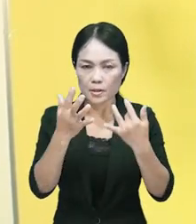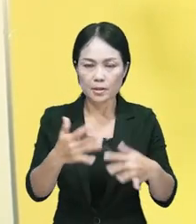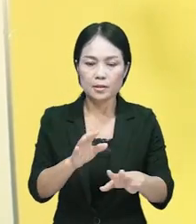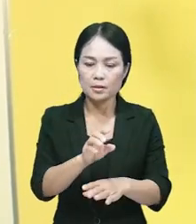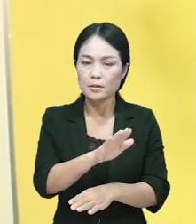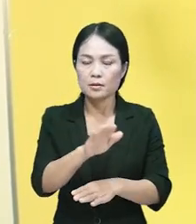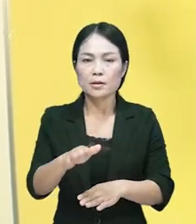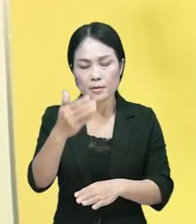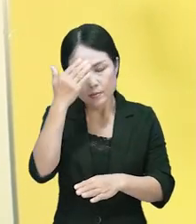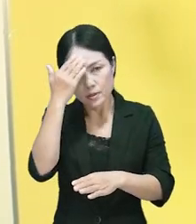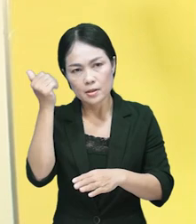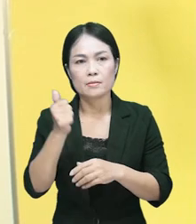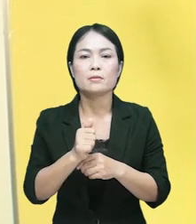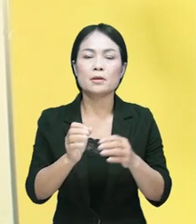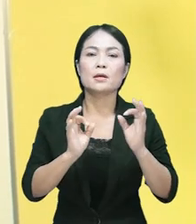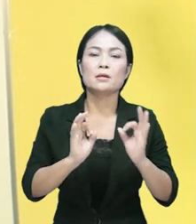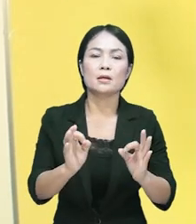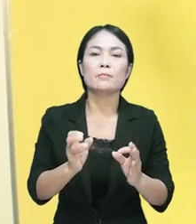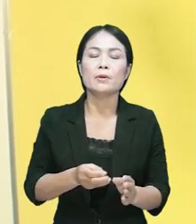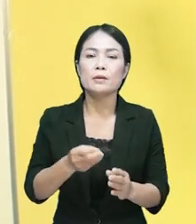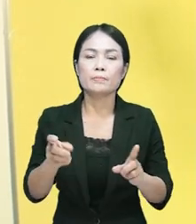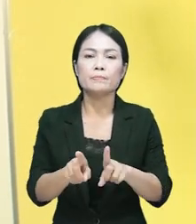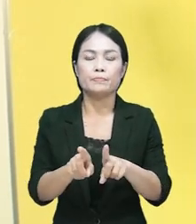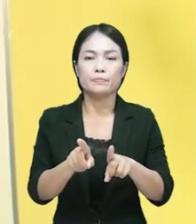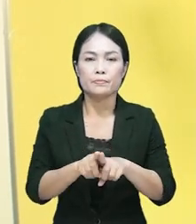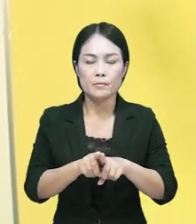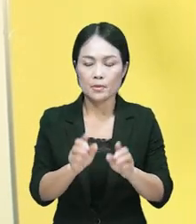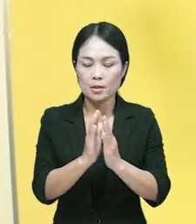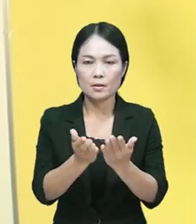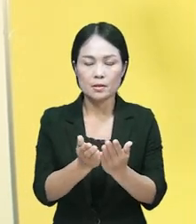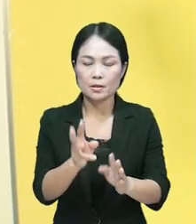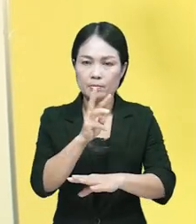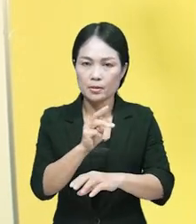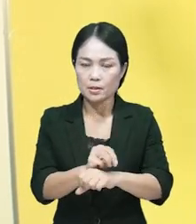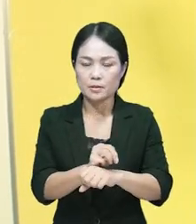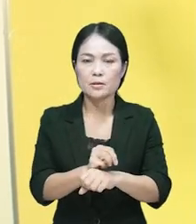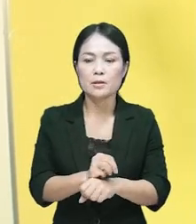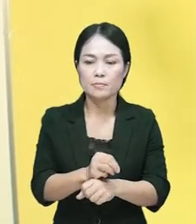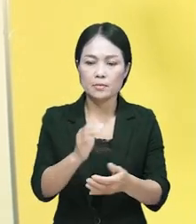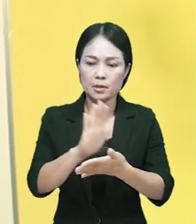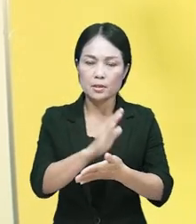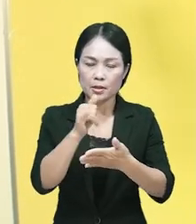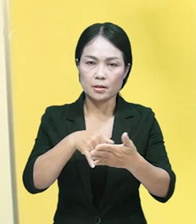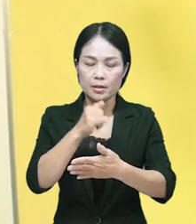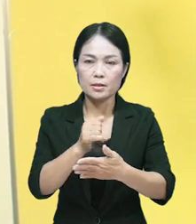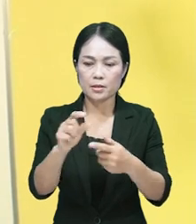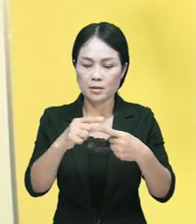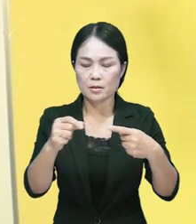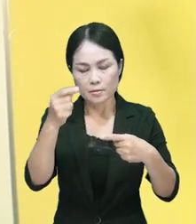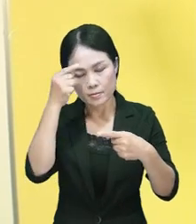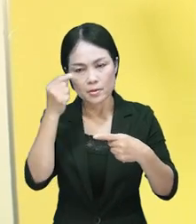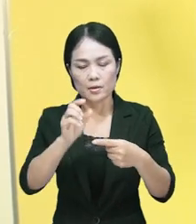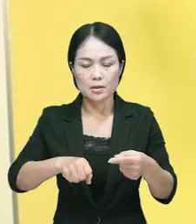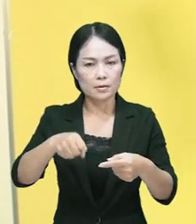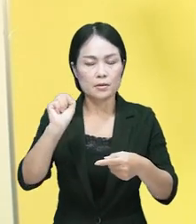នចាកុំភ្លេចណាកូនណាទៅត្រៀមសម្ភារៈសិក្សាដូចជាសៀវភៅគោលក្រដាស់ព្រៀងចាក់ខ្មៅដៃក្